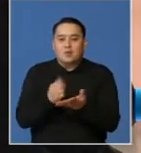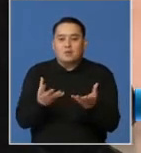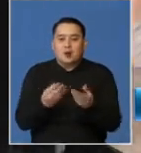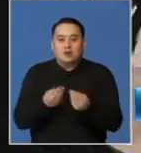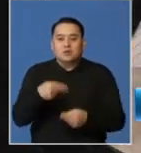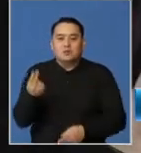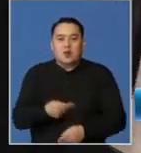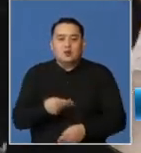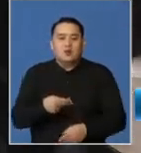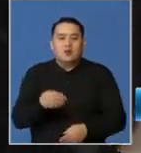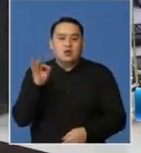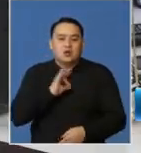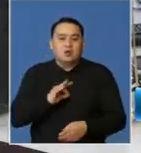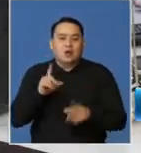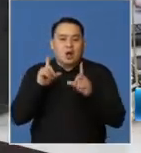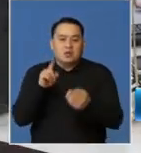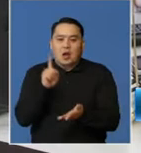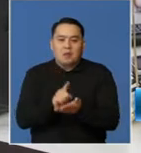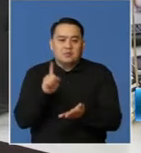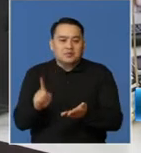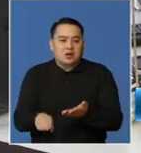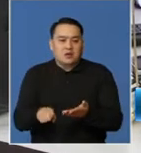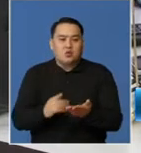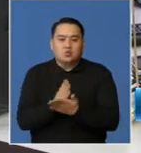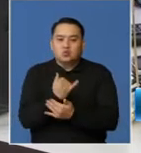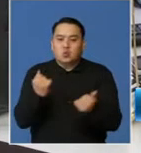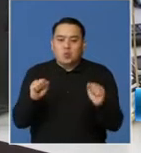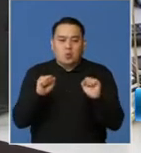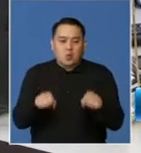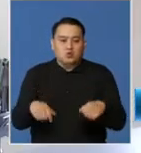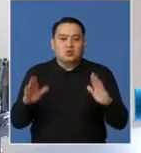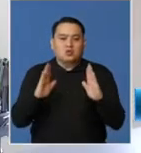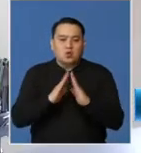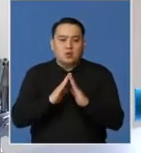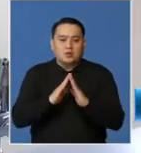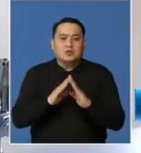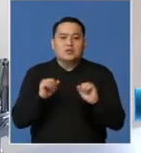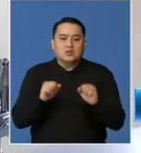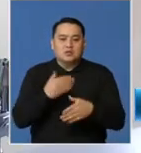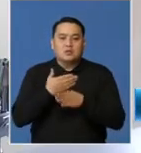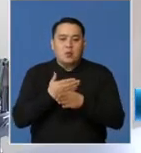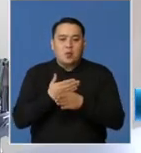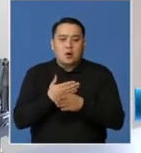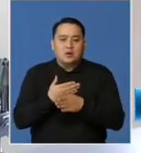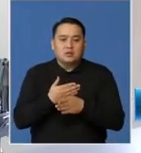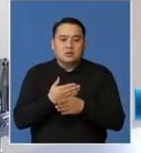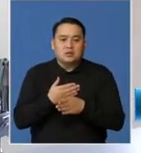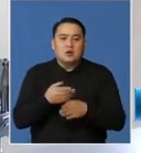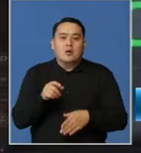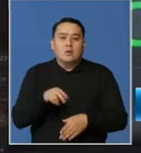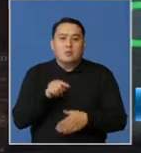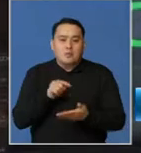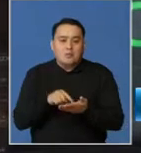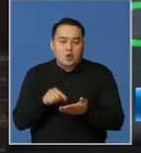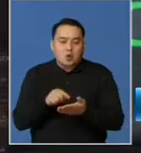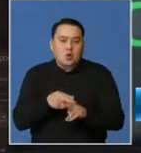получить справку о несудимости, идти в ЦОН не обязательно. Эту услугу можно будет получить, не выходя из дома, с помощью одноразового пароля. Таким же